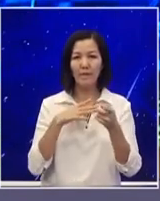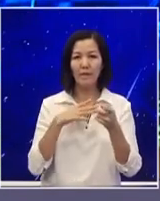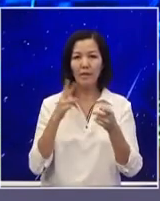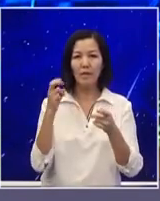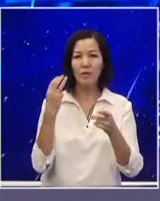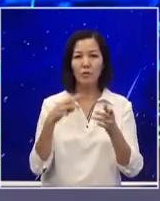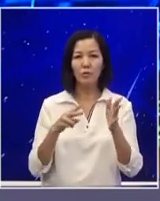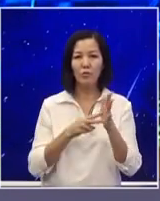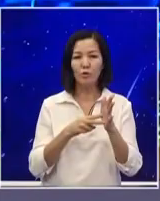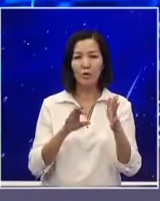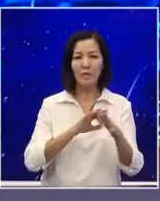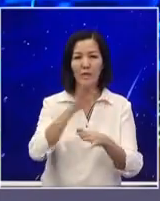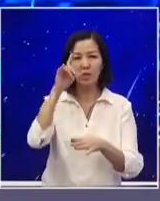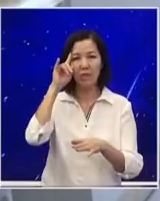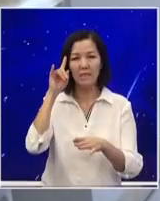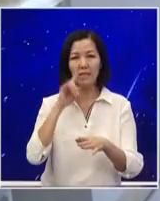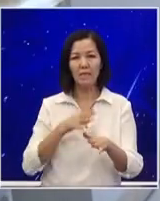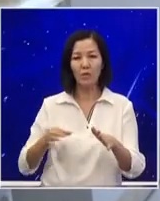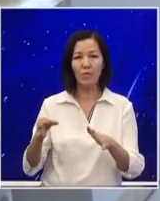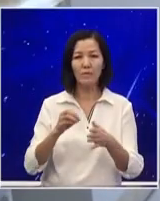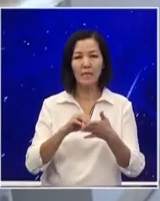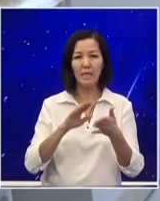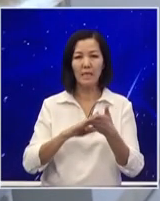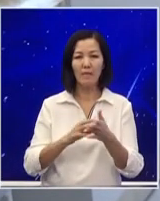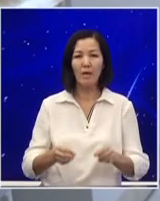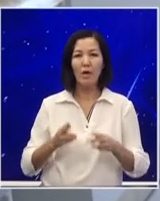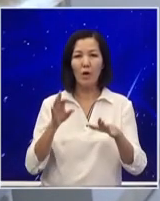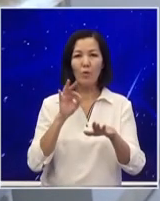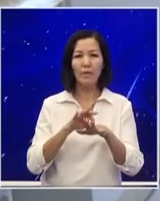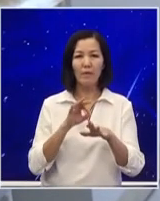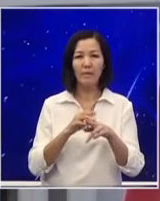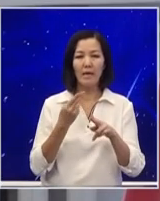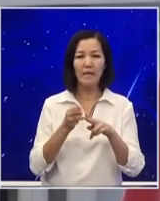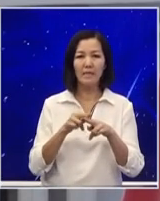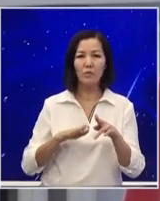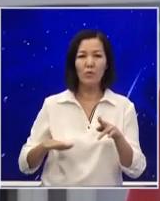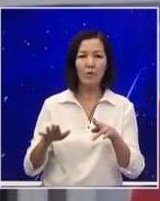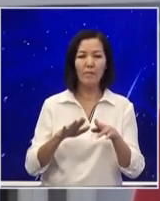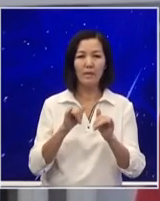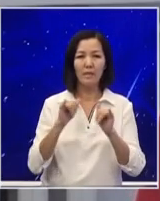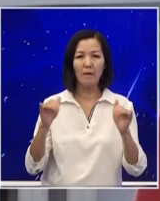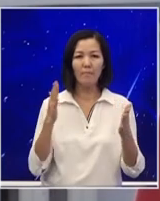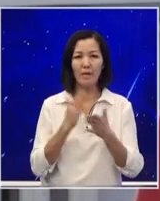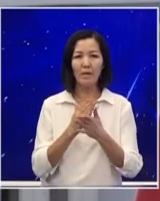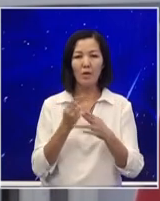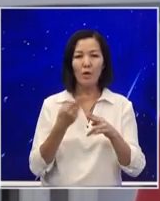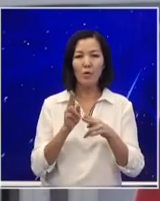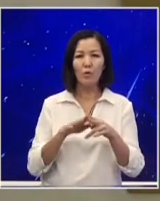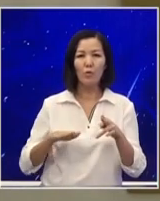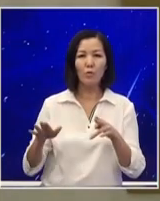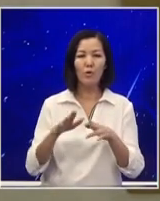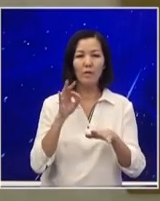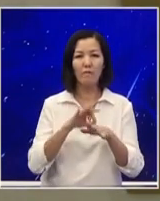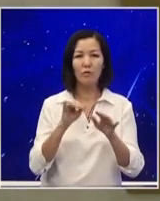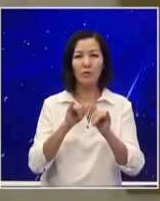анықталды. Оның 237-сі Шығыс Қазақстан облысында тіркеліп отыр. Қауіпті дерт әсіресе осы аймақта дендеп барады. Өйткені